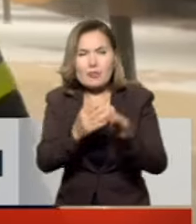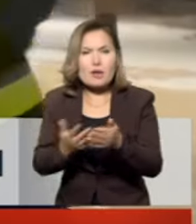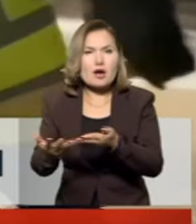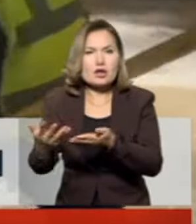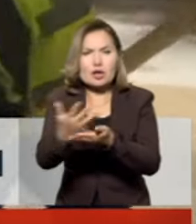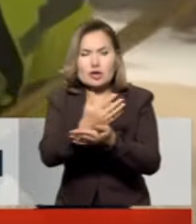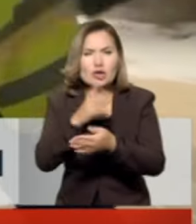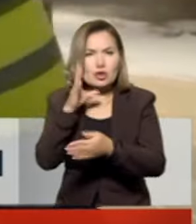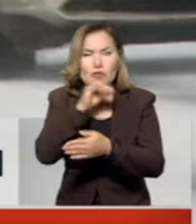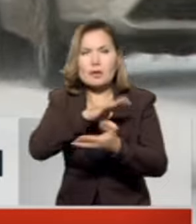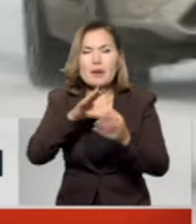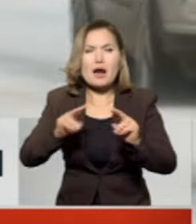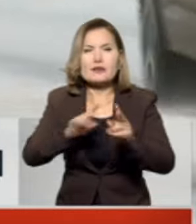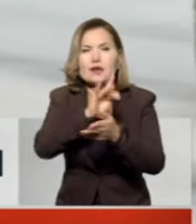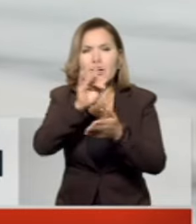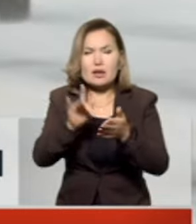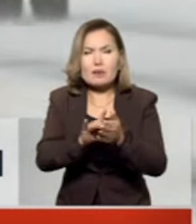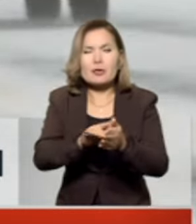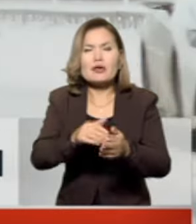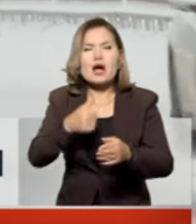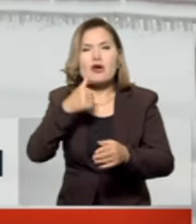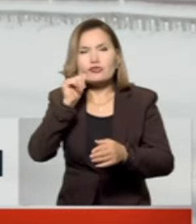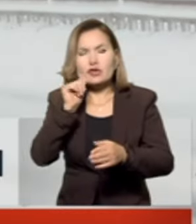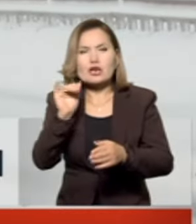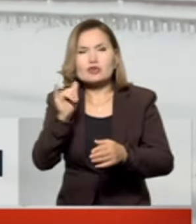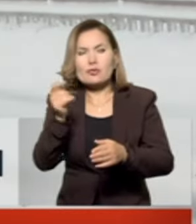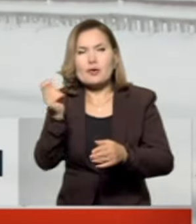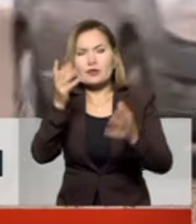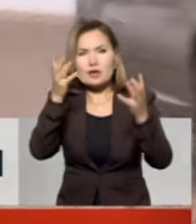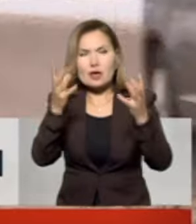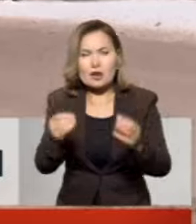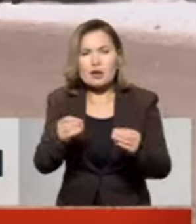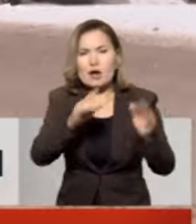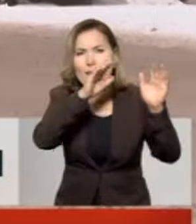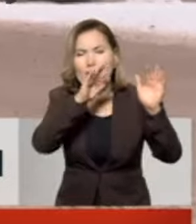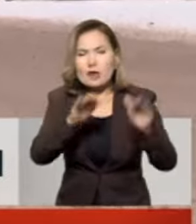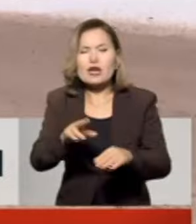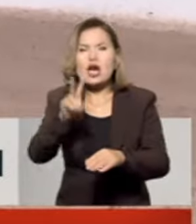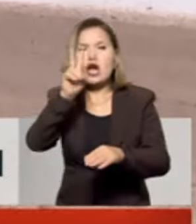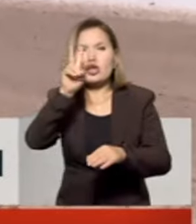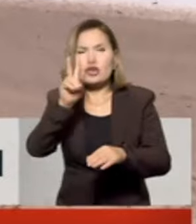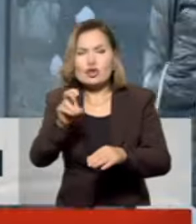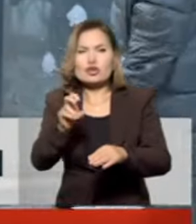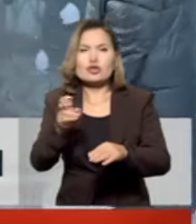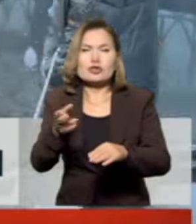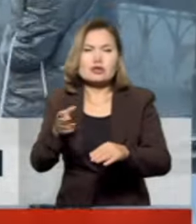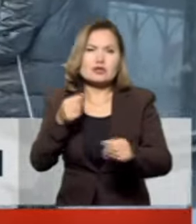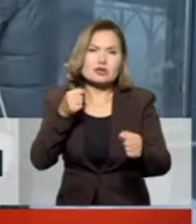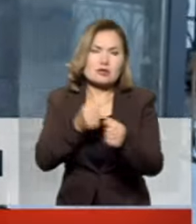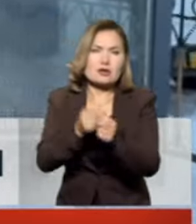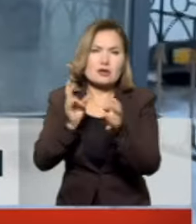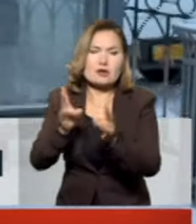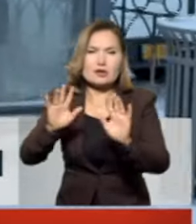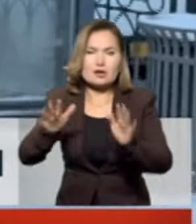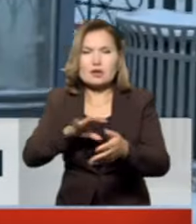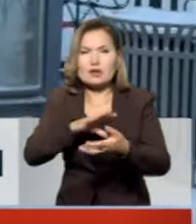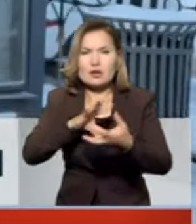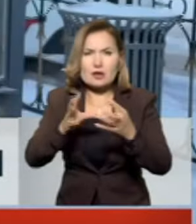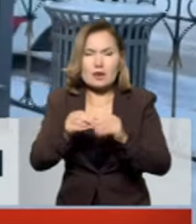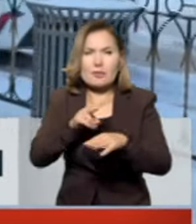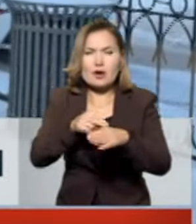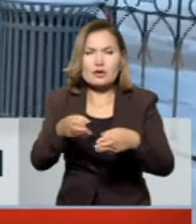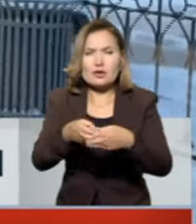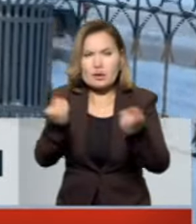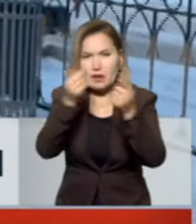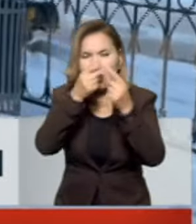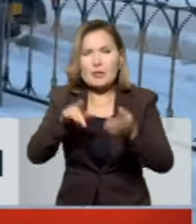болмады. Астана қаласының өзінде өткен демалыс күндері 200-ден астам жол көлік оқиғасы тіркелген. CTS компаниясының мәліметі бойынша